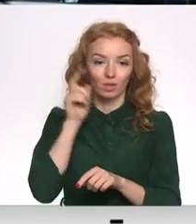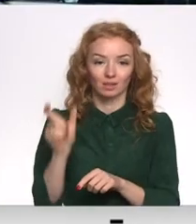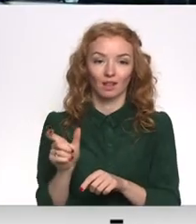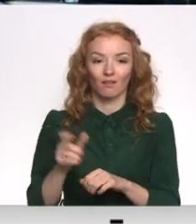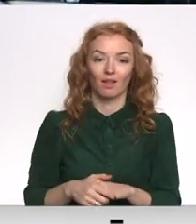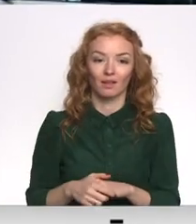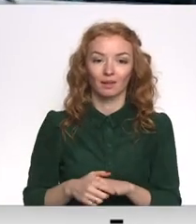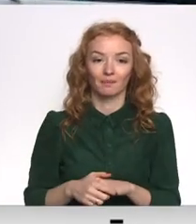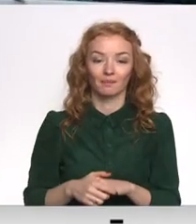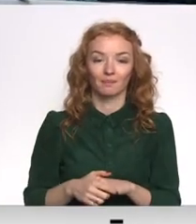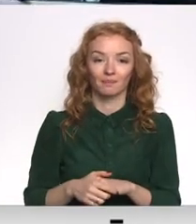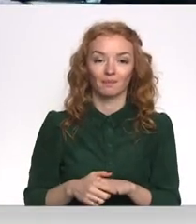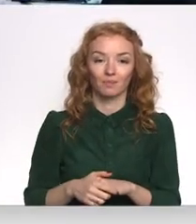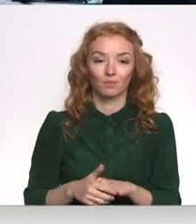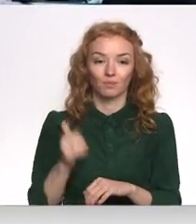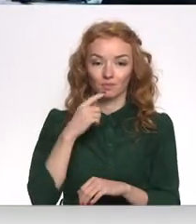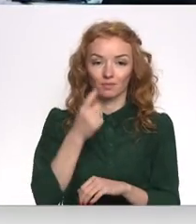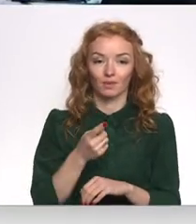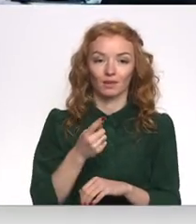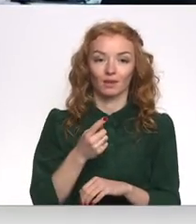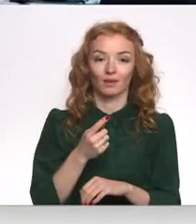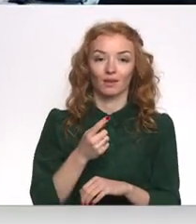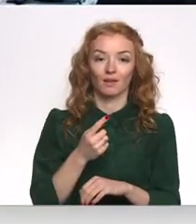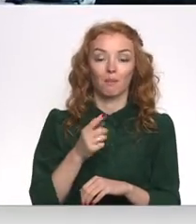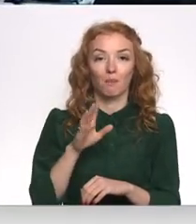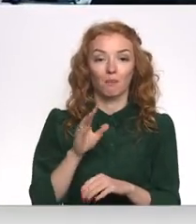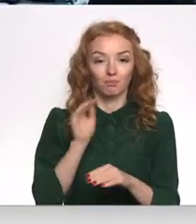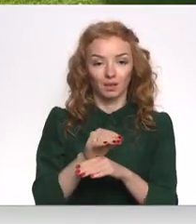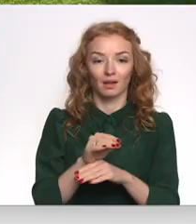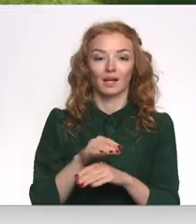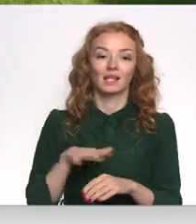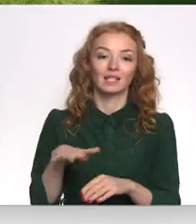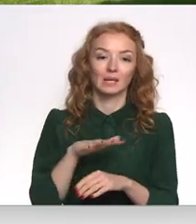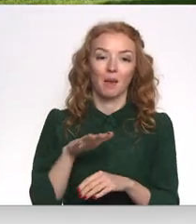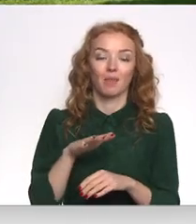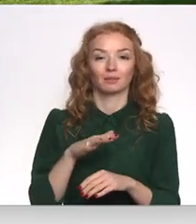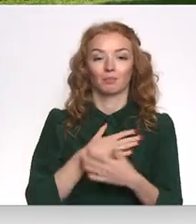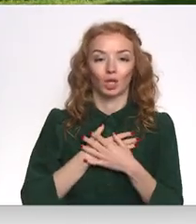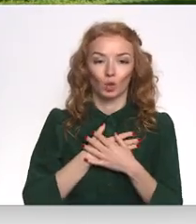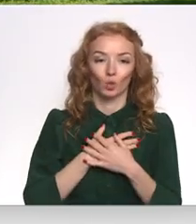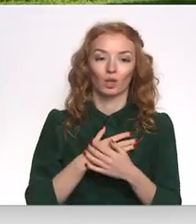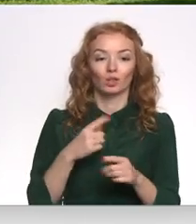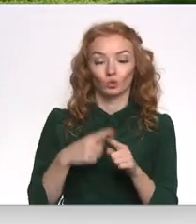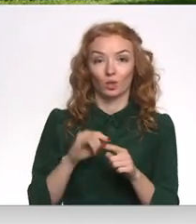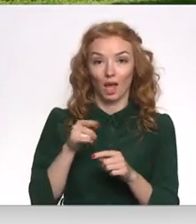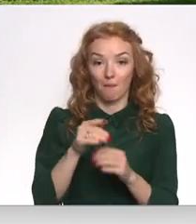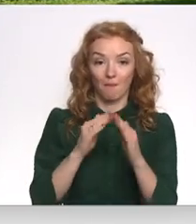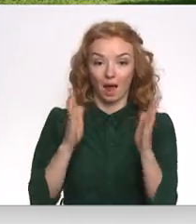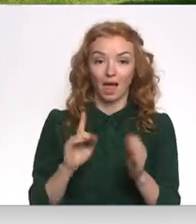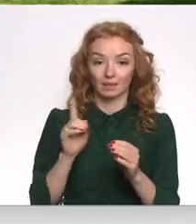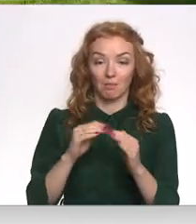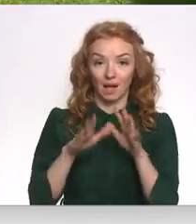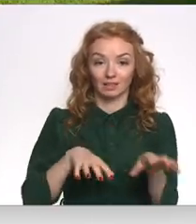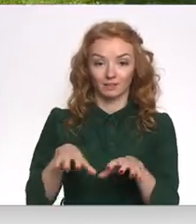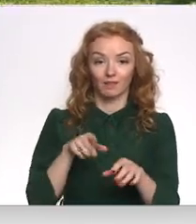Es domāju, ka viens ģimenes mīlulis vairāk ziemā neko nemainīs. Ja tev mājās ir mājdzīvnieks, viņš tev